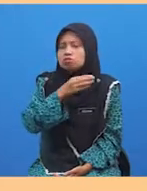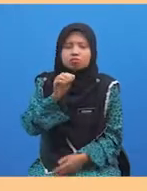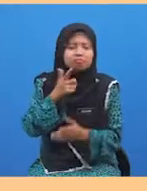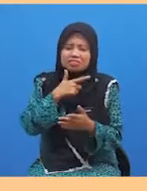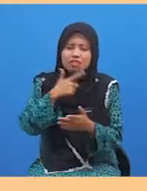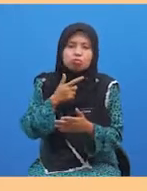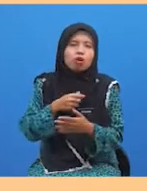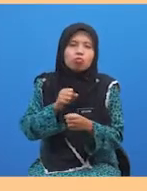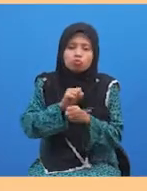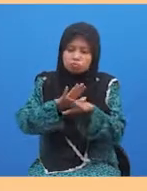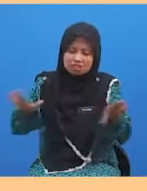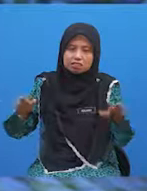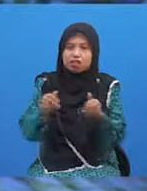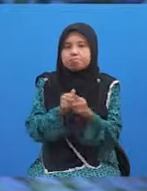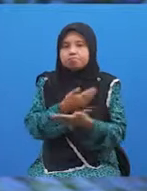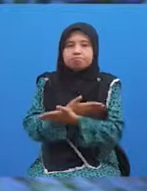berpisah dengannya.